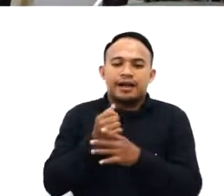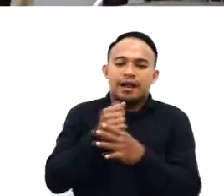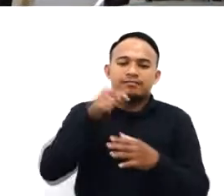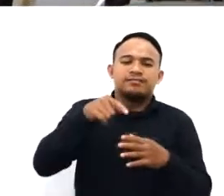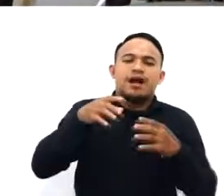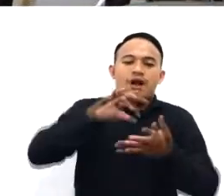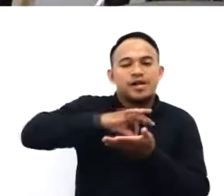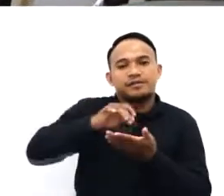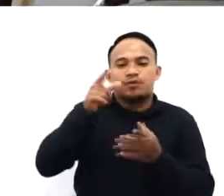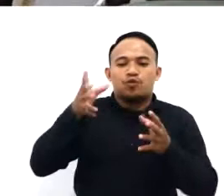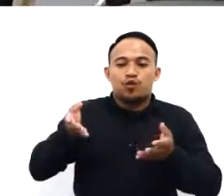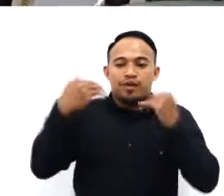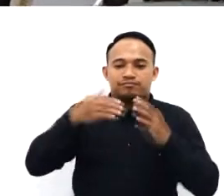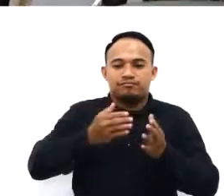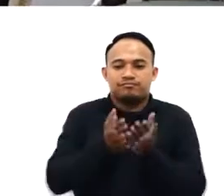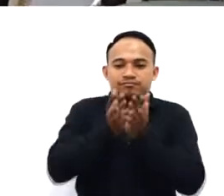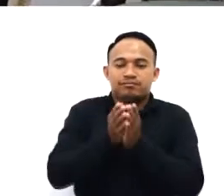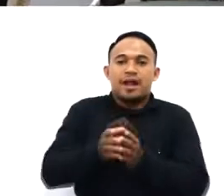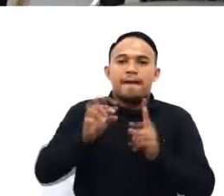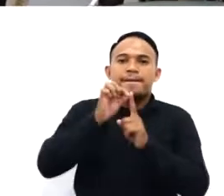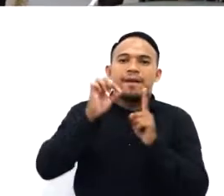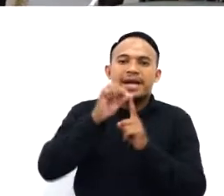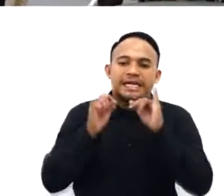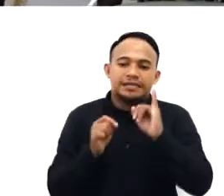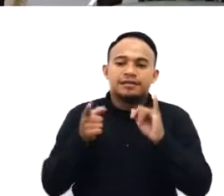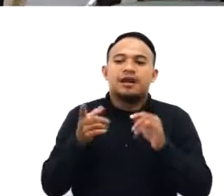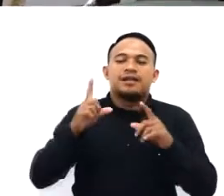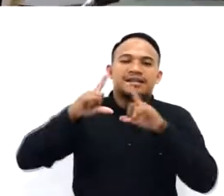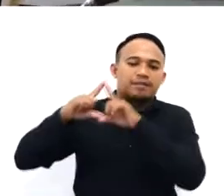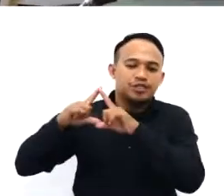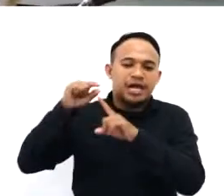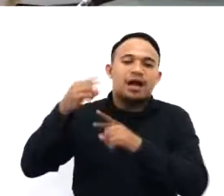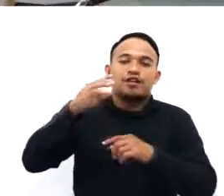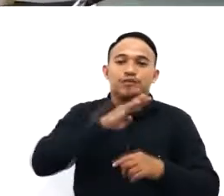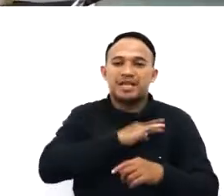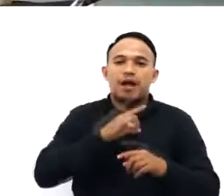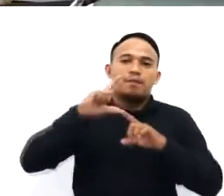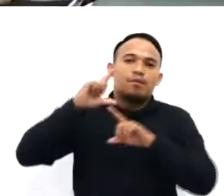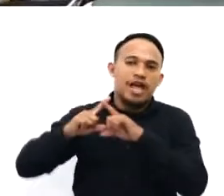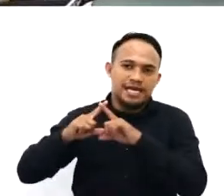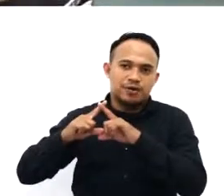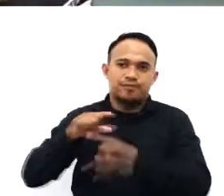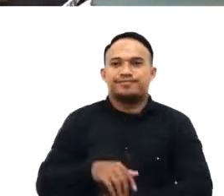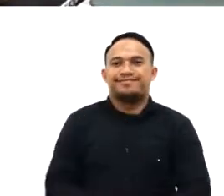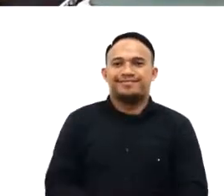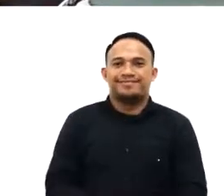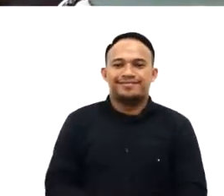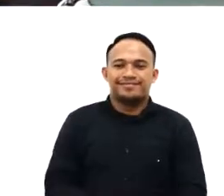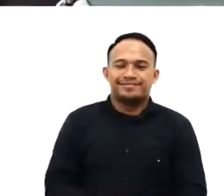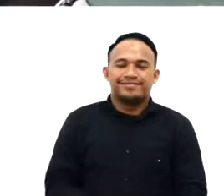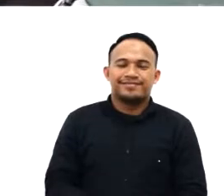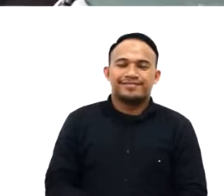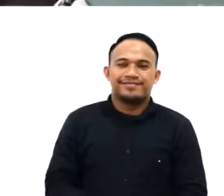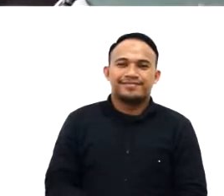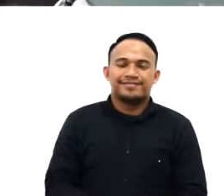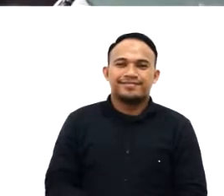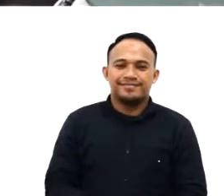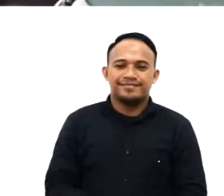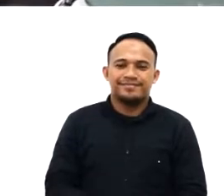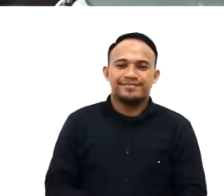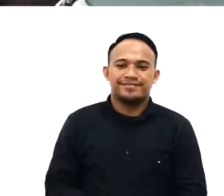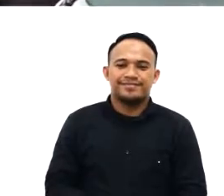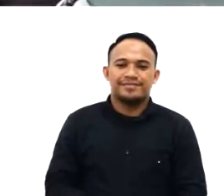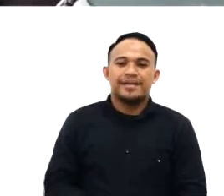Perikanan Tilamuta, Kabupaten Gualemo. Ya, Mitra Kominfotik, informasi terakhir tadi sekaligus menutup jumpa